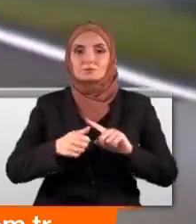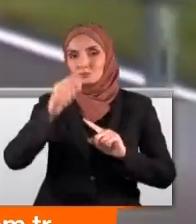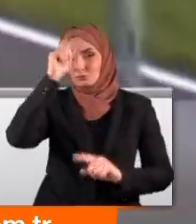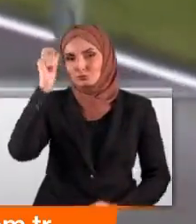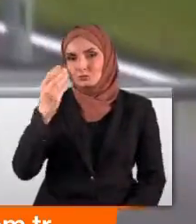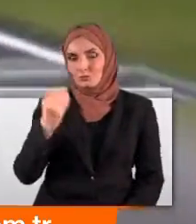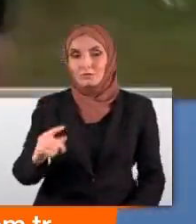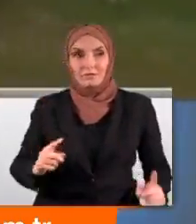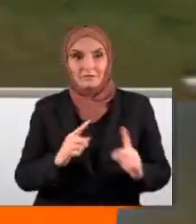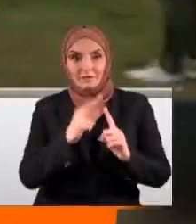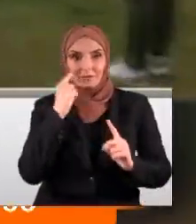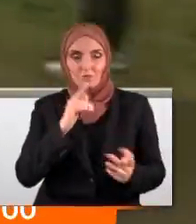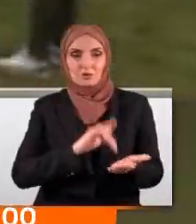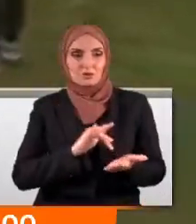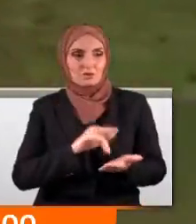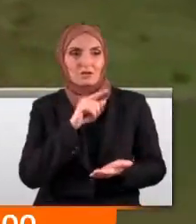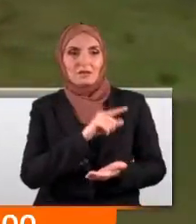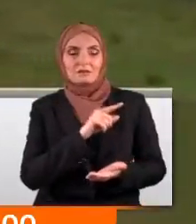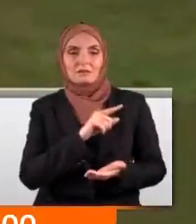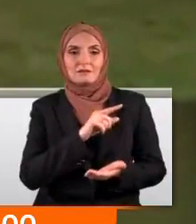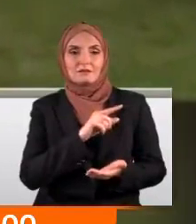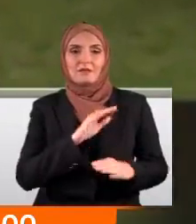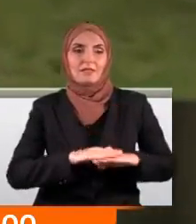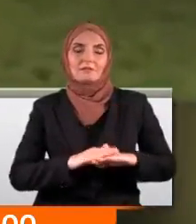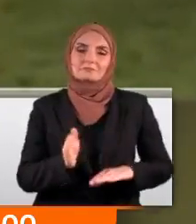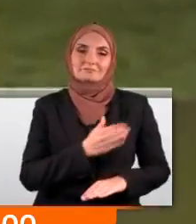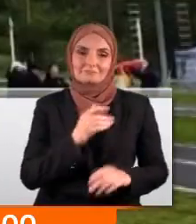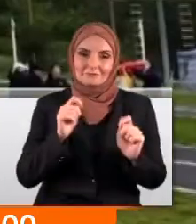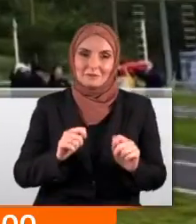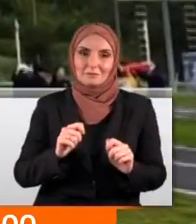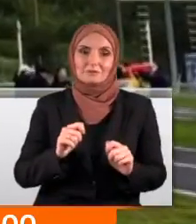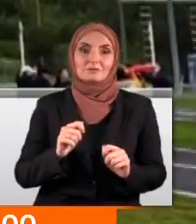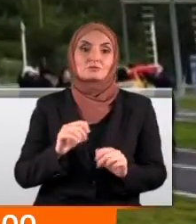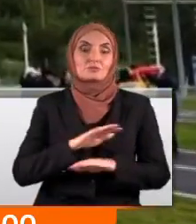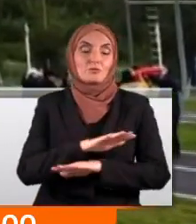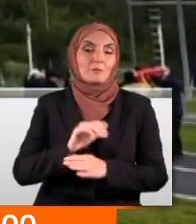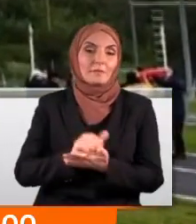Finalde Cezayir'i eleyen performans sosyal medyada büyük ilgi çekti.